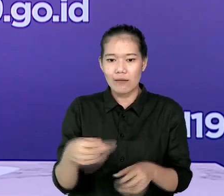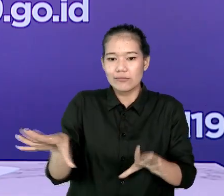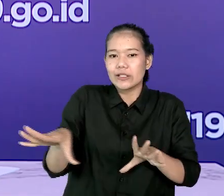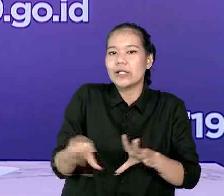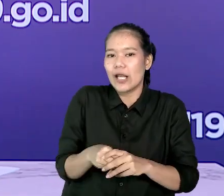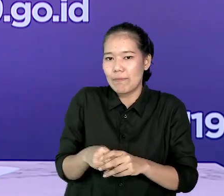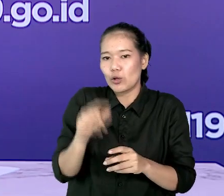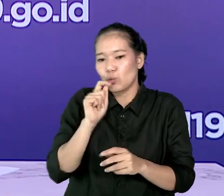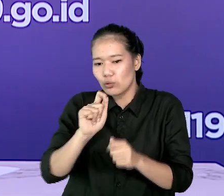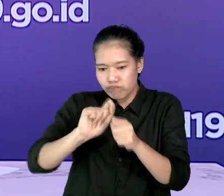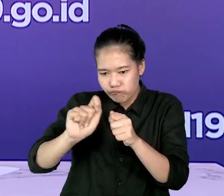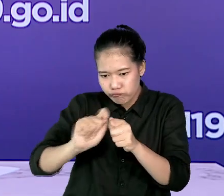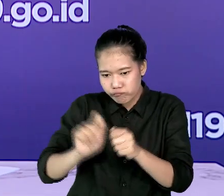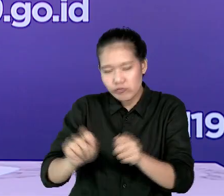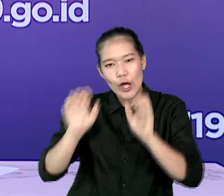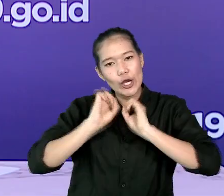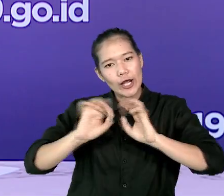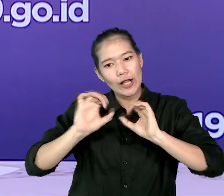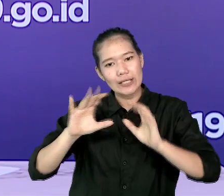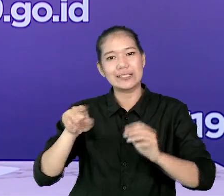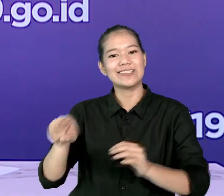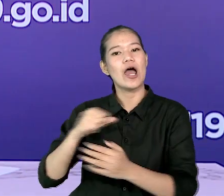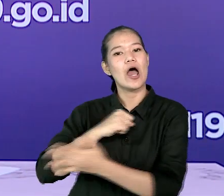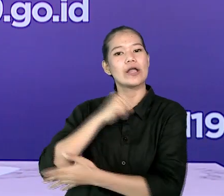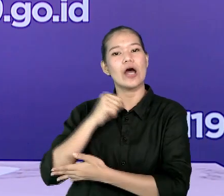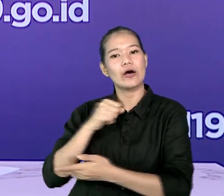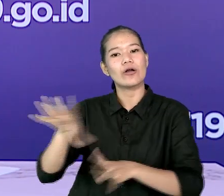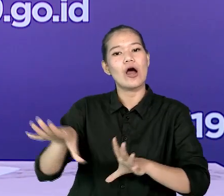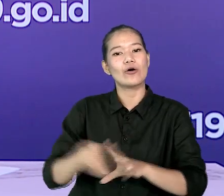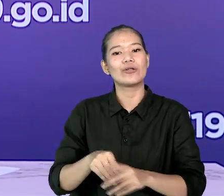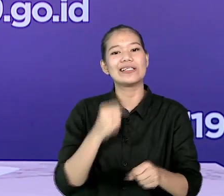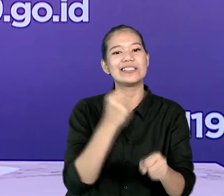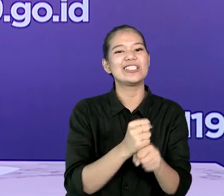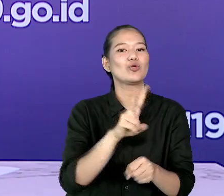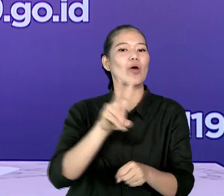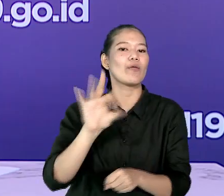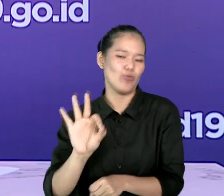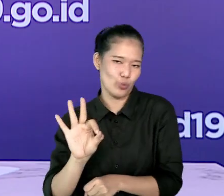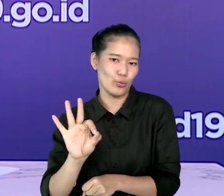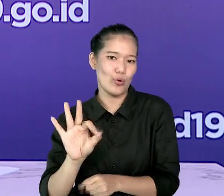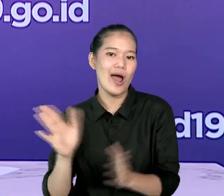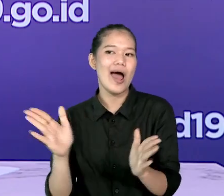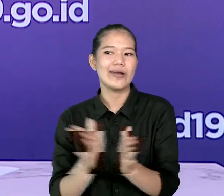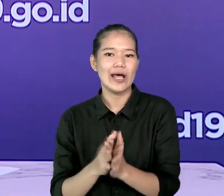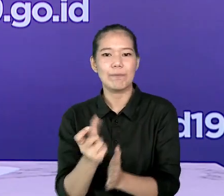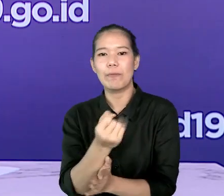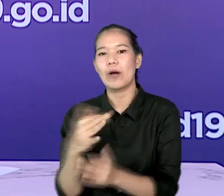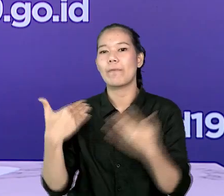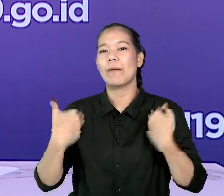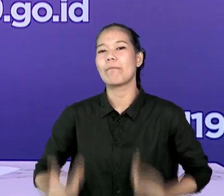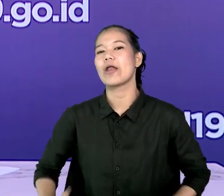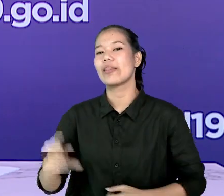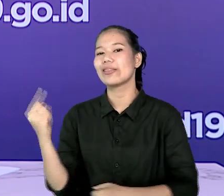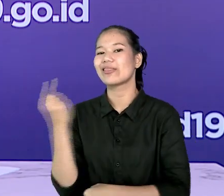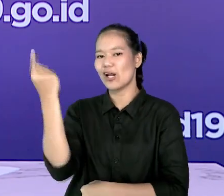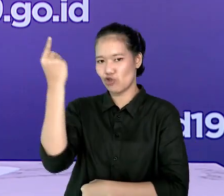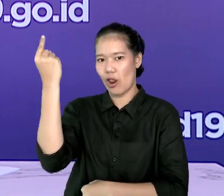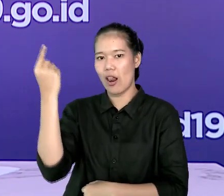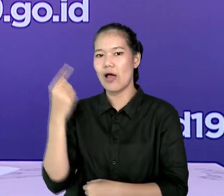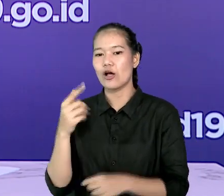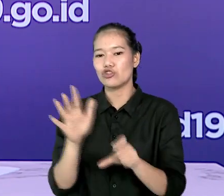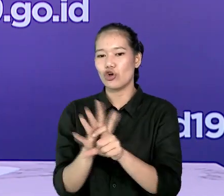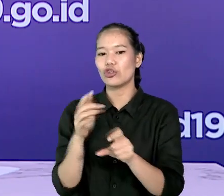perumusan deklarasi di antara negara anggota G20 dan beberapa badan internasional lainnya